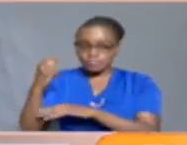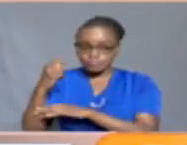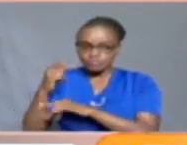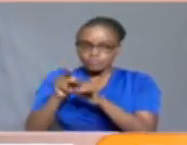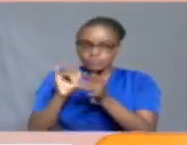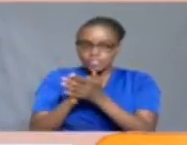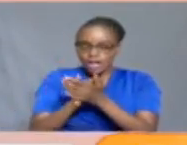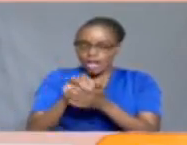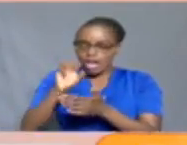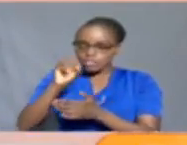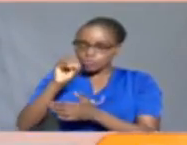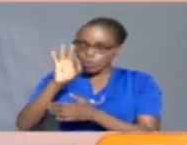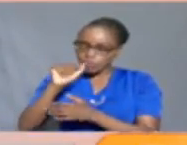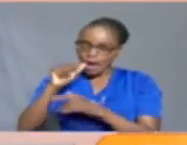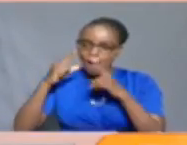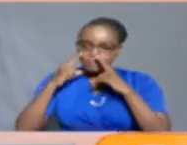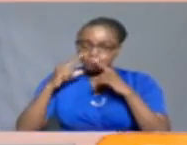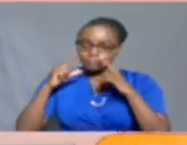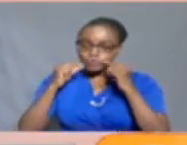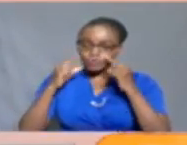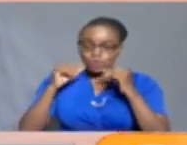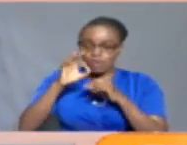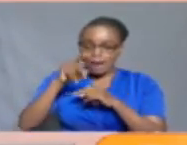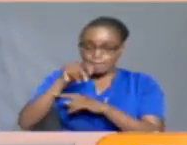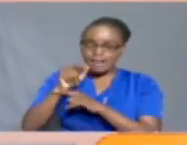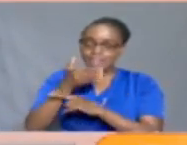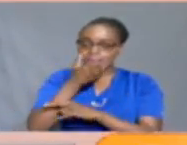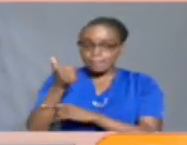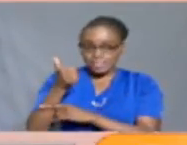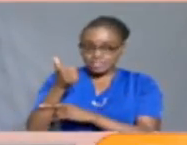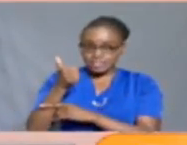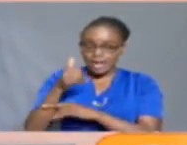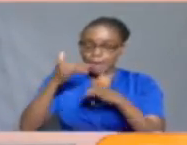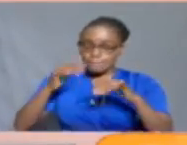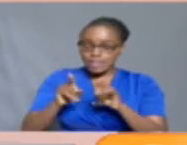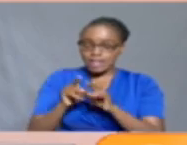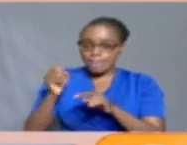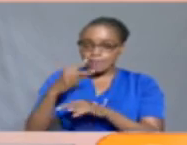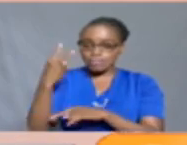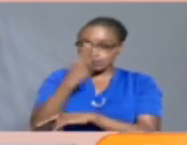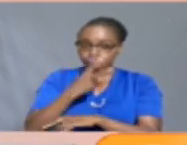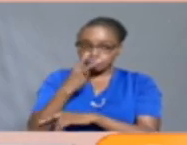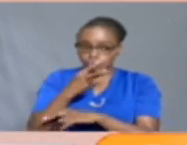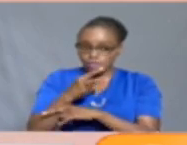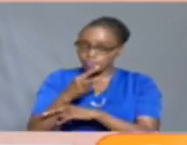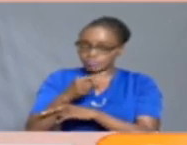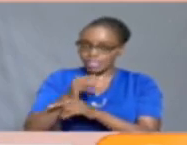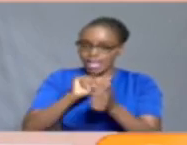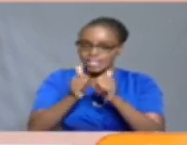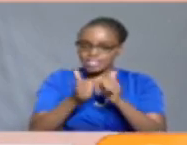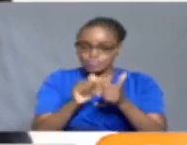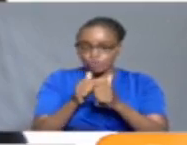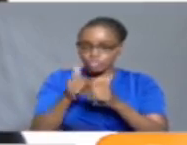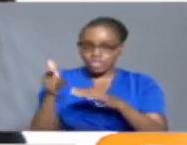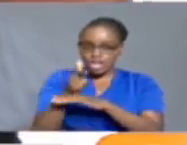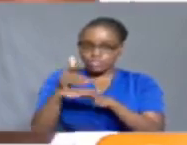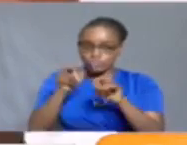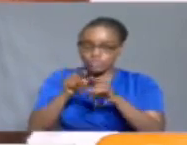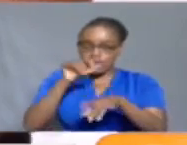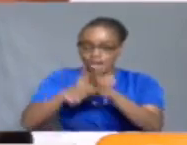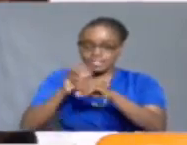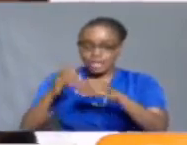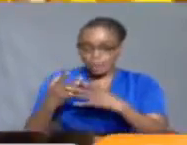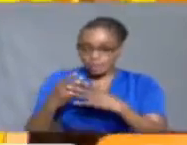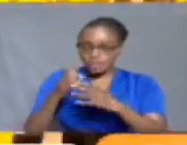mshambulizi wa Sofapaka Umaru Kasumba ameteuliwa mchezaji bora wa mwezi Februari na jopo la wanahabari wa michezo. Raia huyo wa Uganda alipata